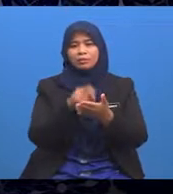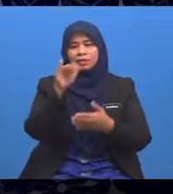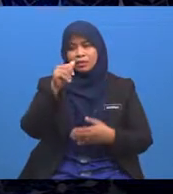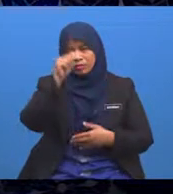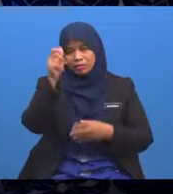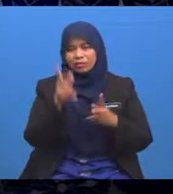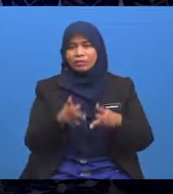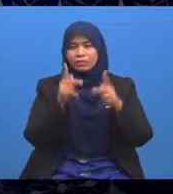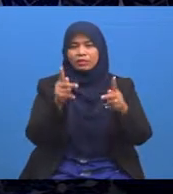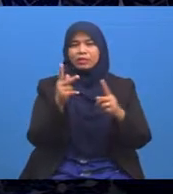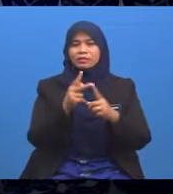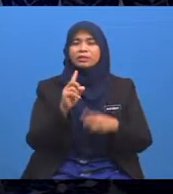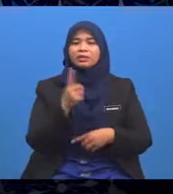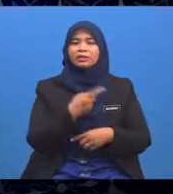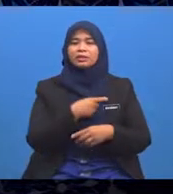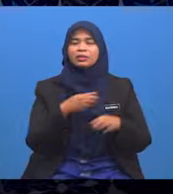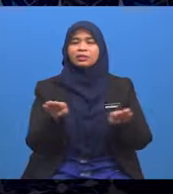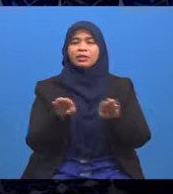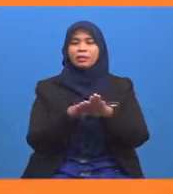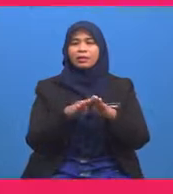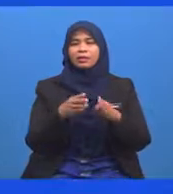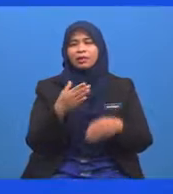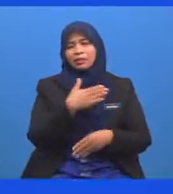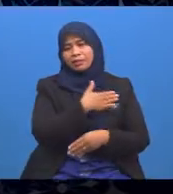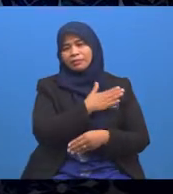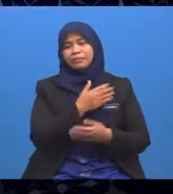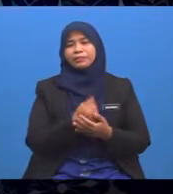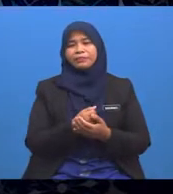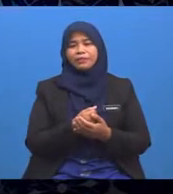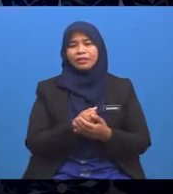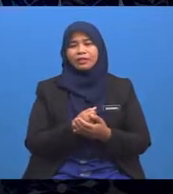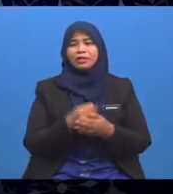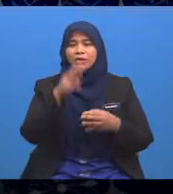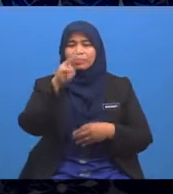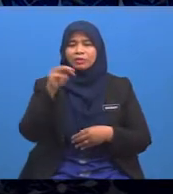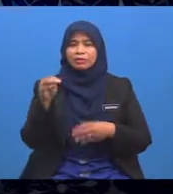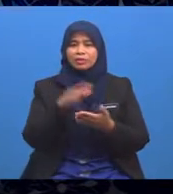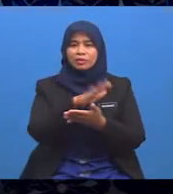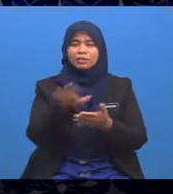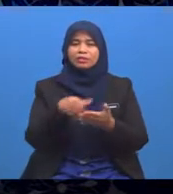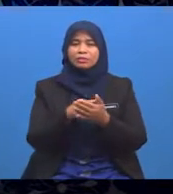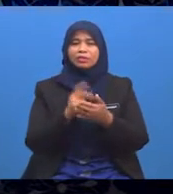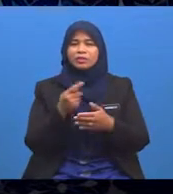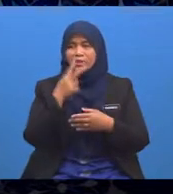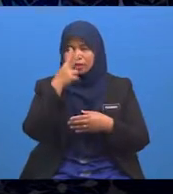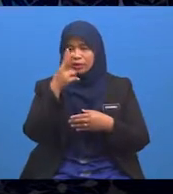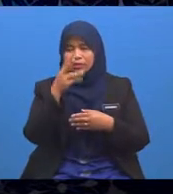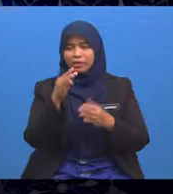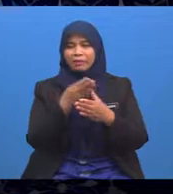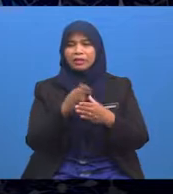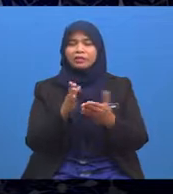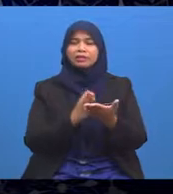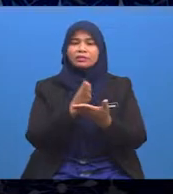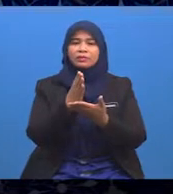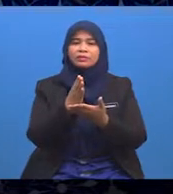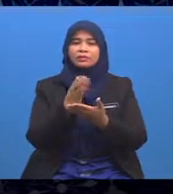kurniakan kepada kita sebagai hamba-Nya. Murid-murid sekalian, mari kita ke segmen yang seterusnya di